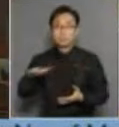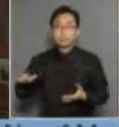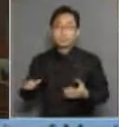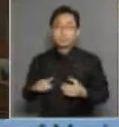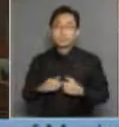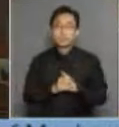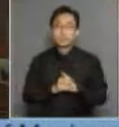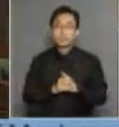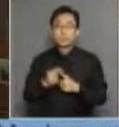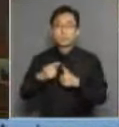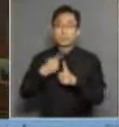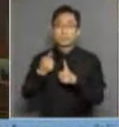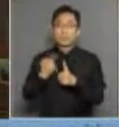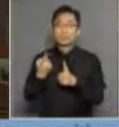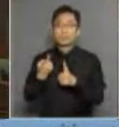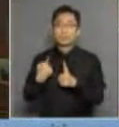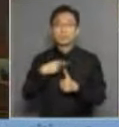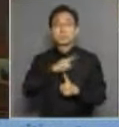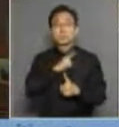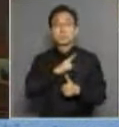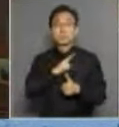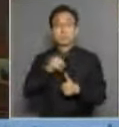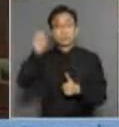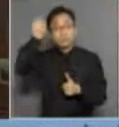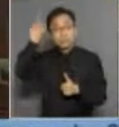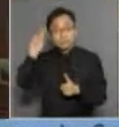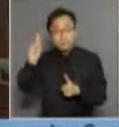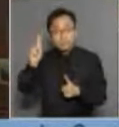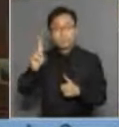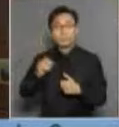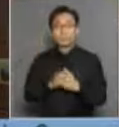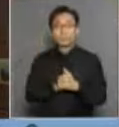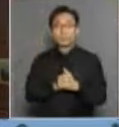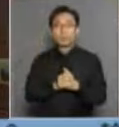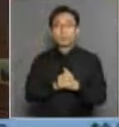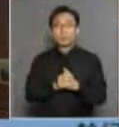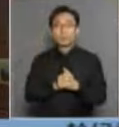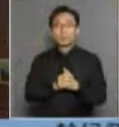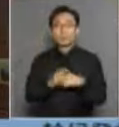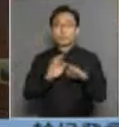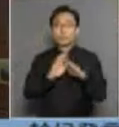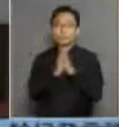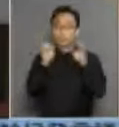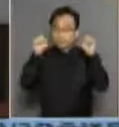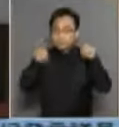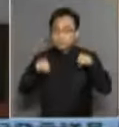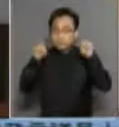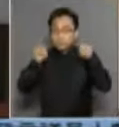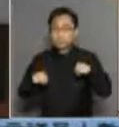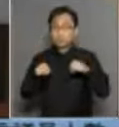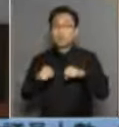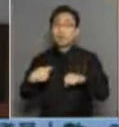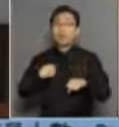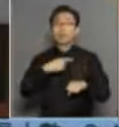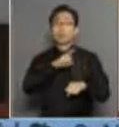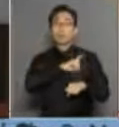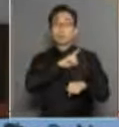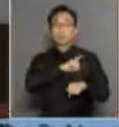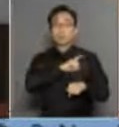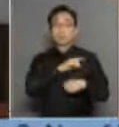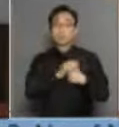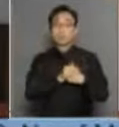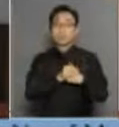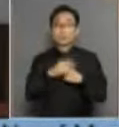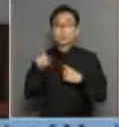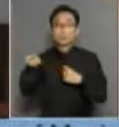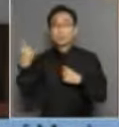首先要宣示立场，我系完全赞同。即系除咗我之外咧，即系我自己嗰两个